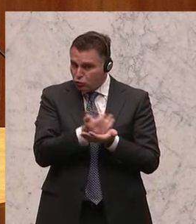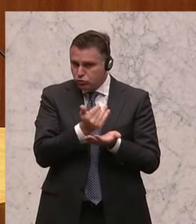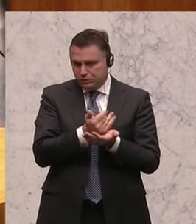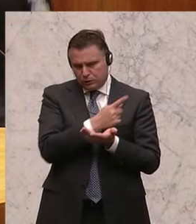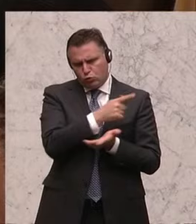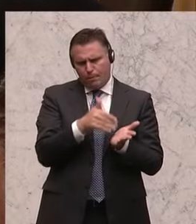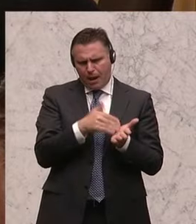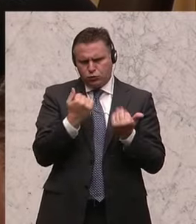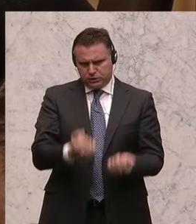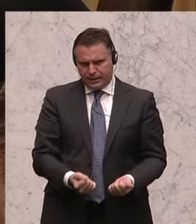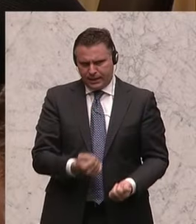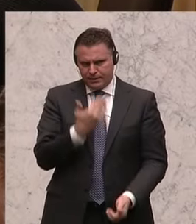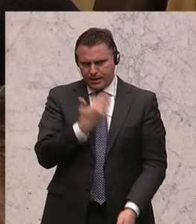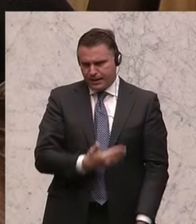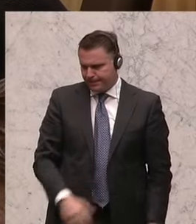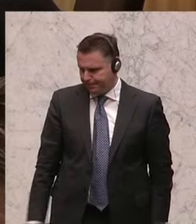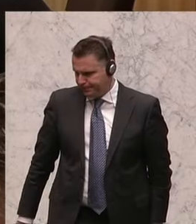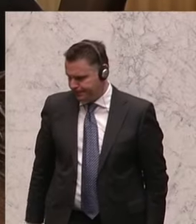Danke.